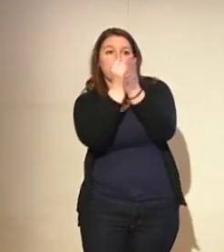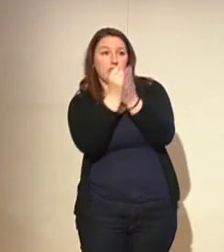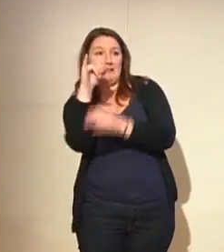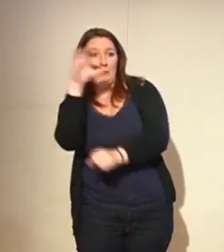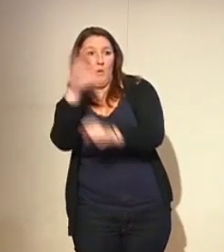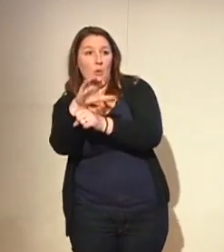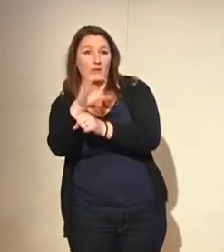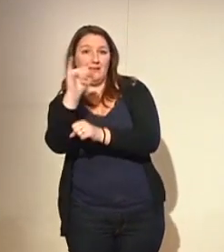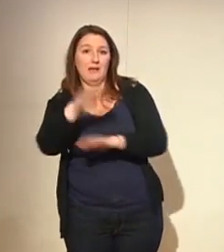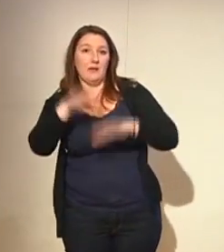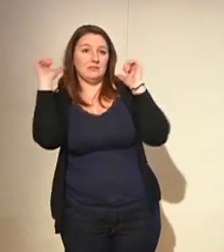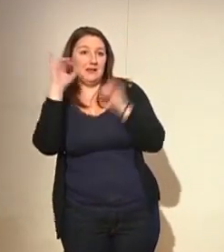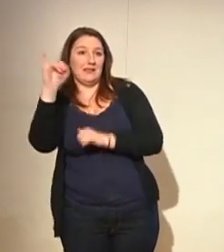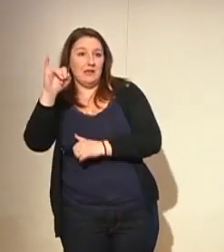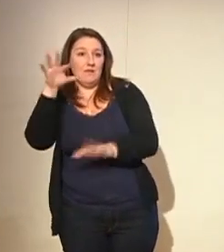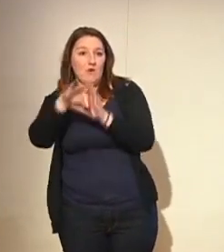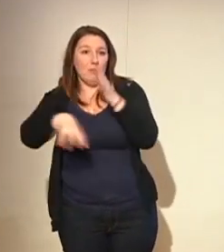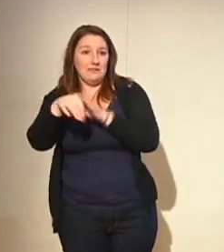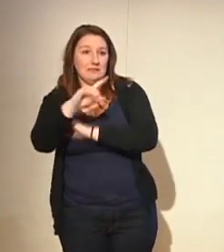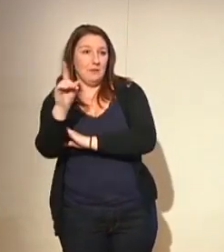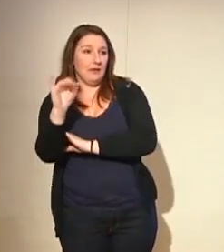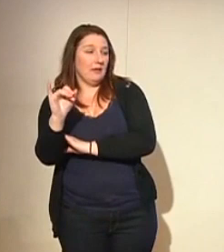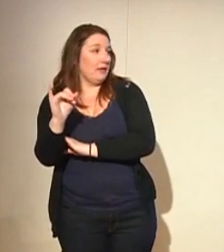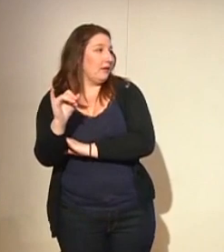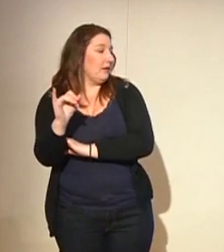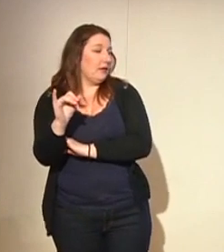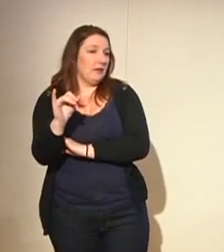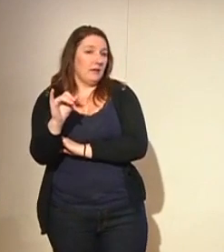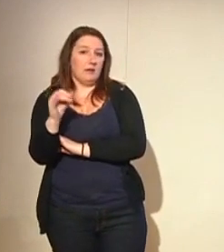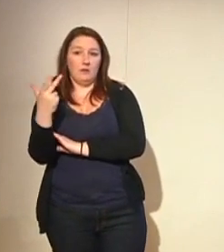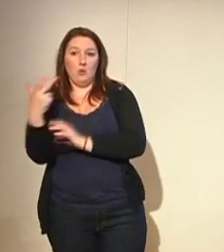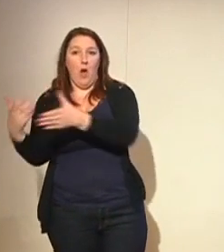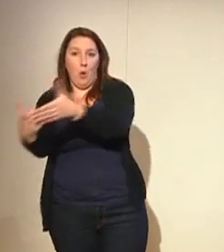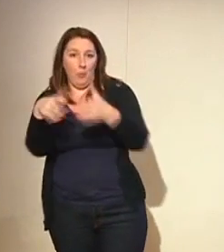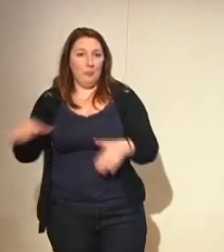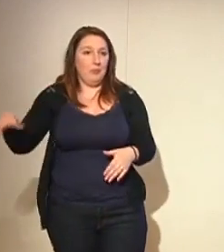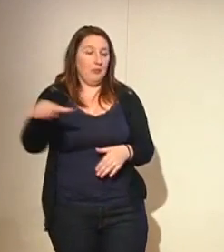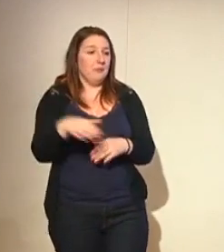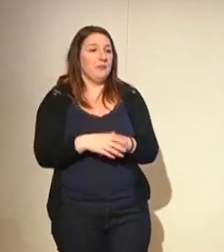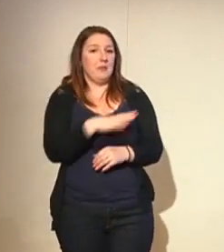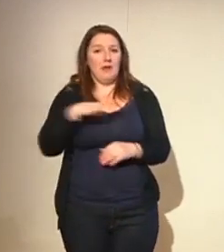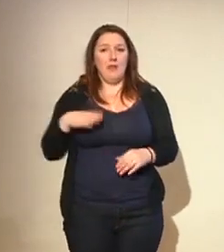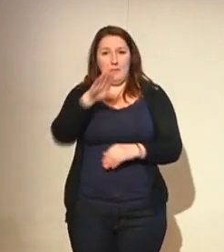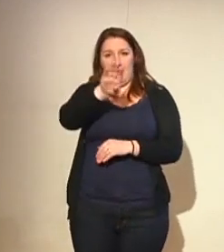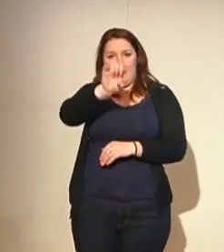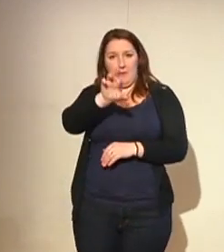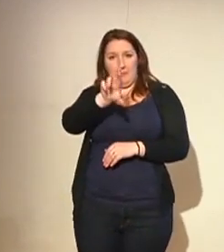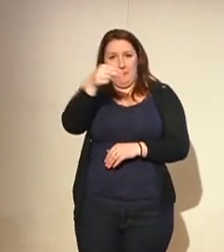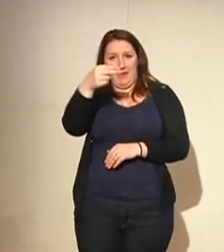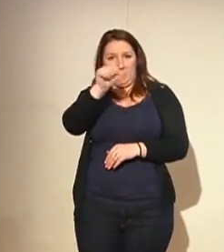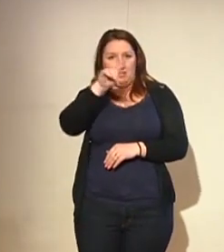qui est contre qui s'abstient qui ne prend pas part au vote les trois autres groupes madame Bernard même même